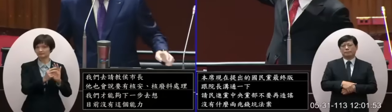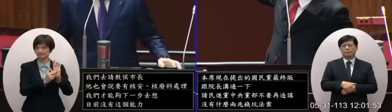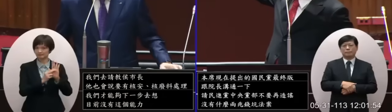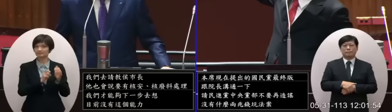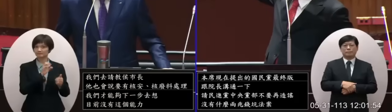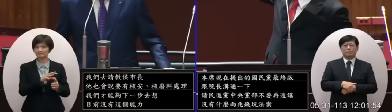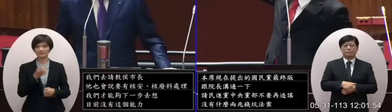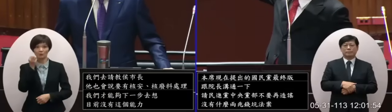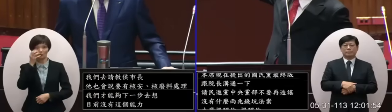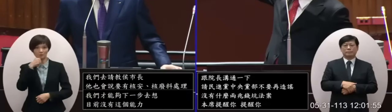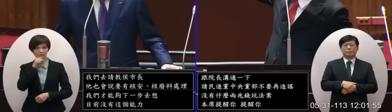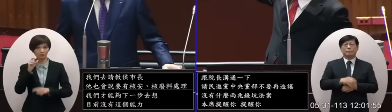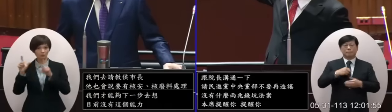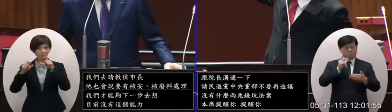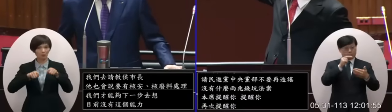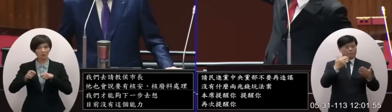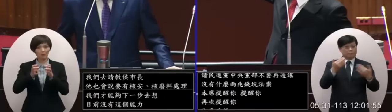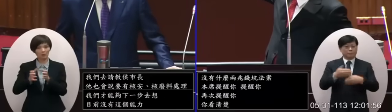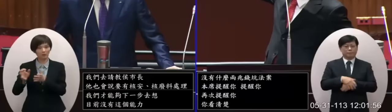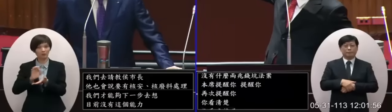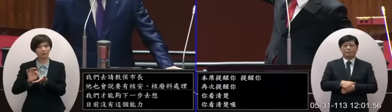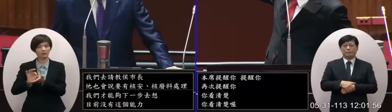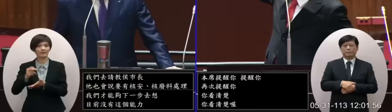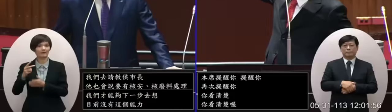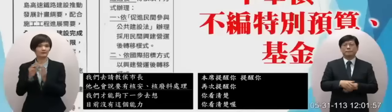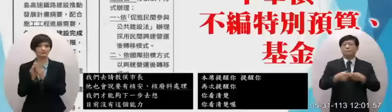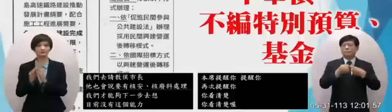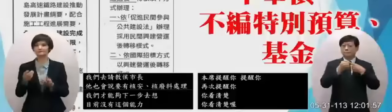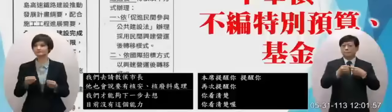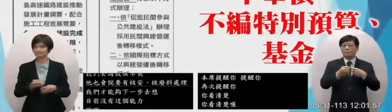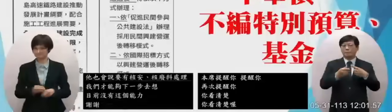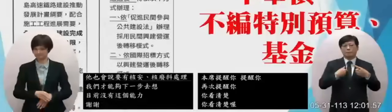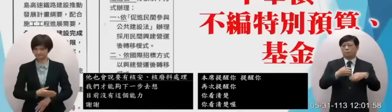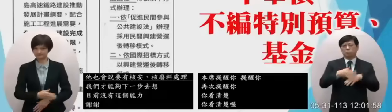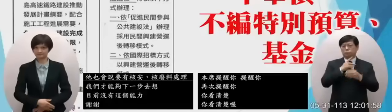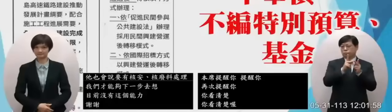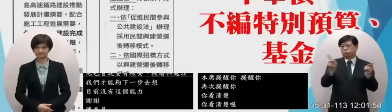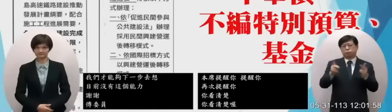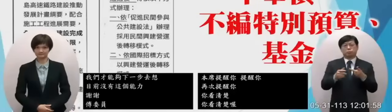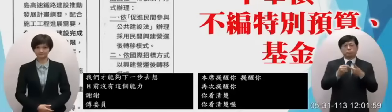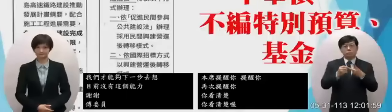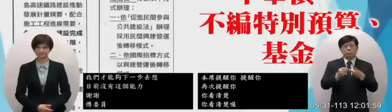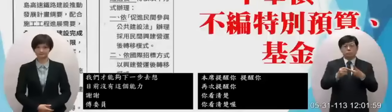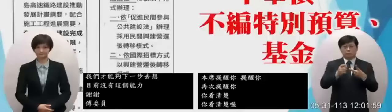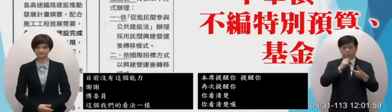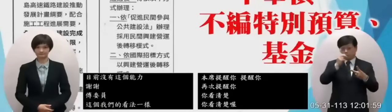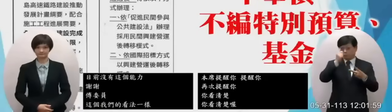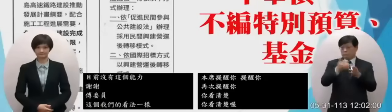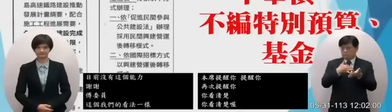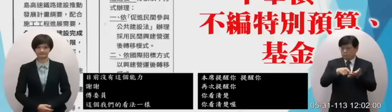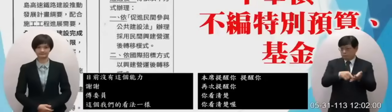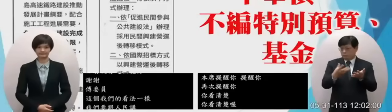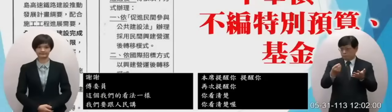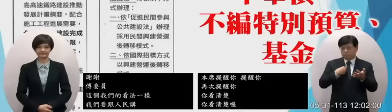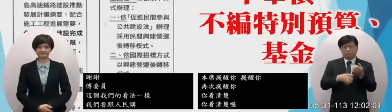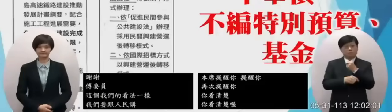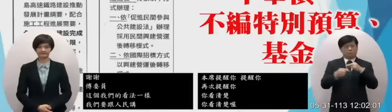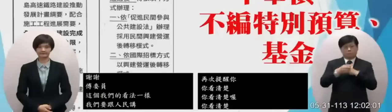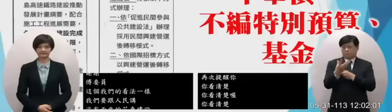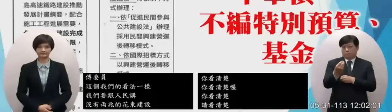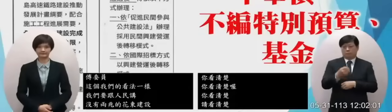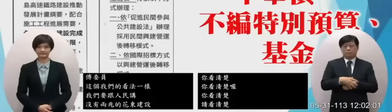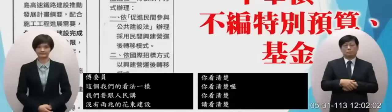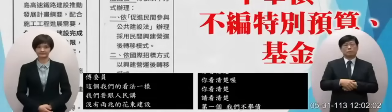2兆的花东建设， 请看基础。好，第一个我们不举债，第二个不编特别预算，不用基金。